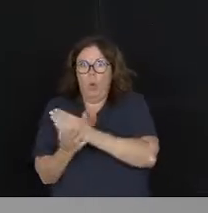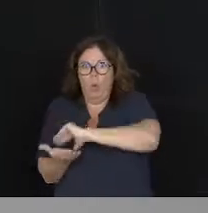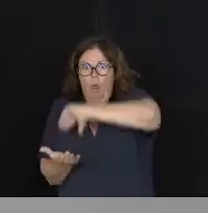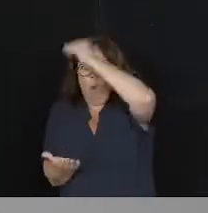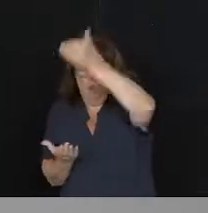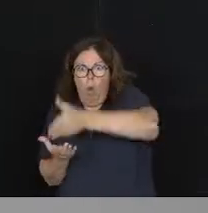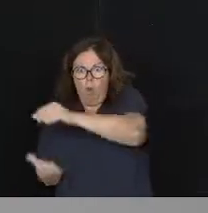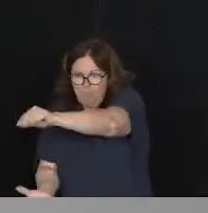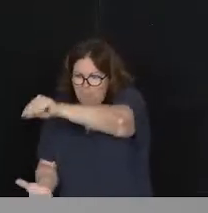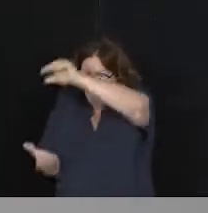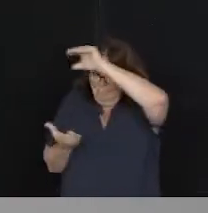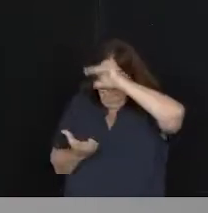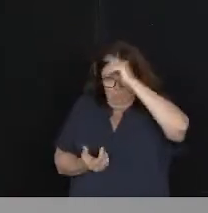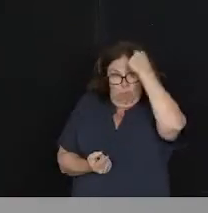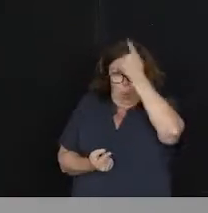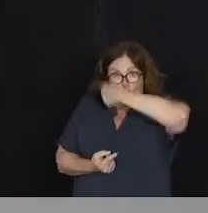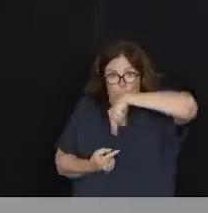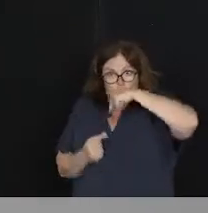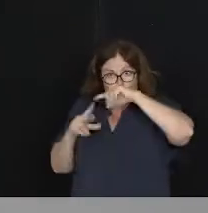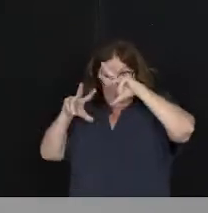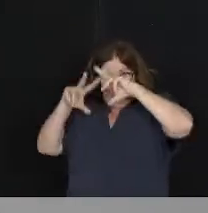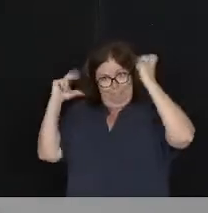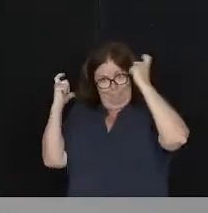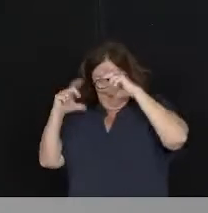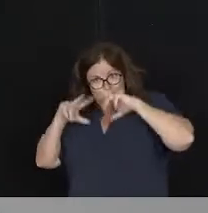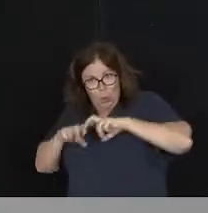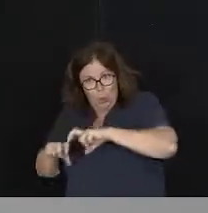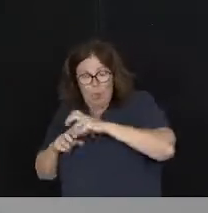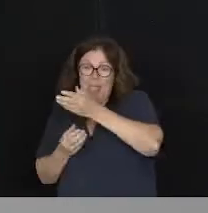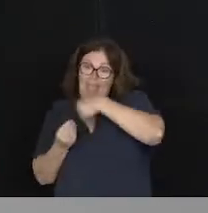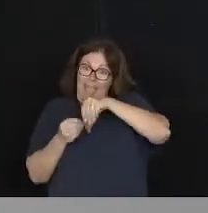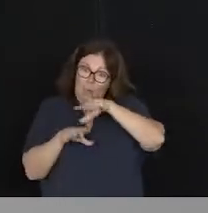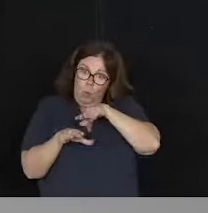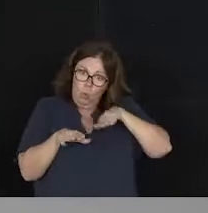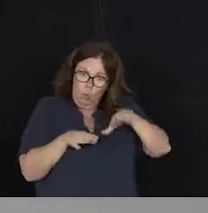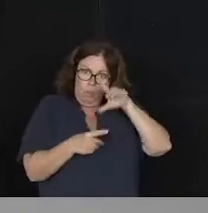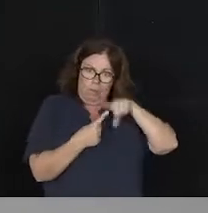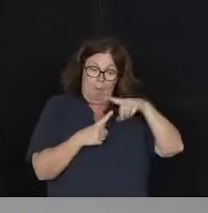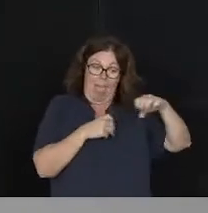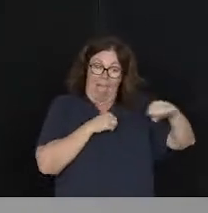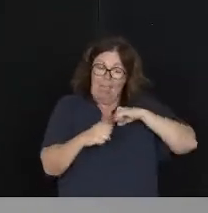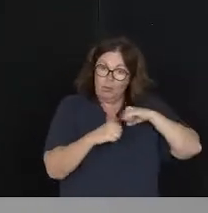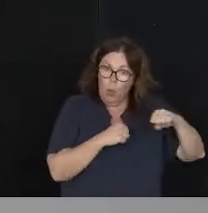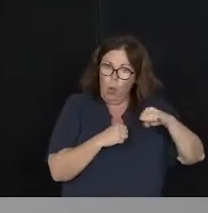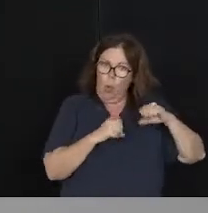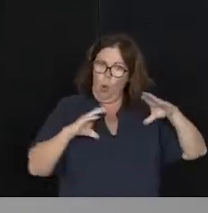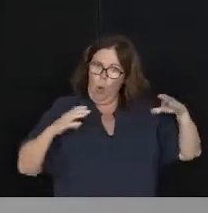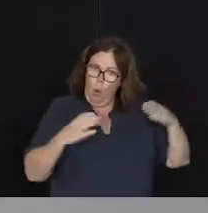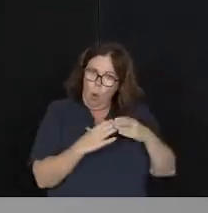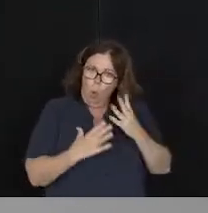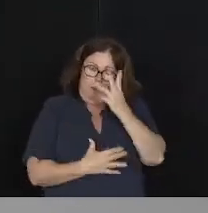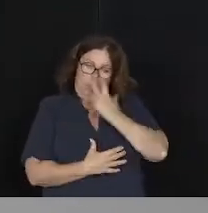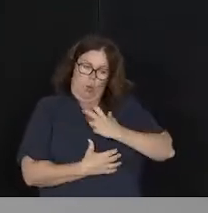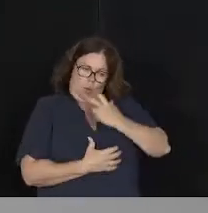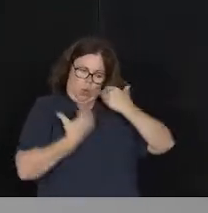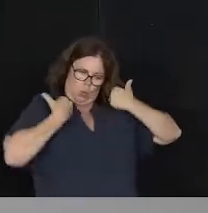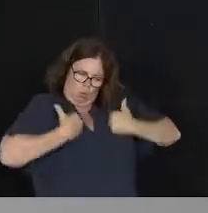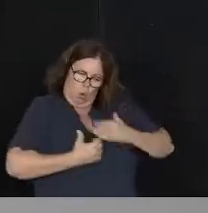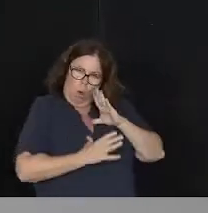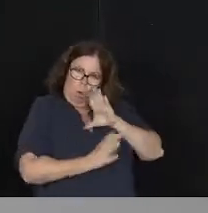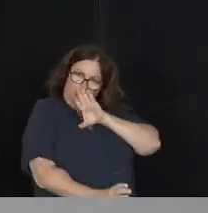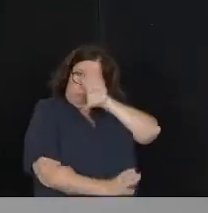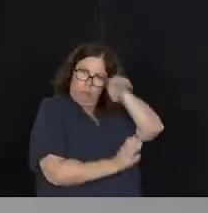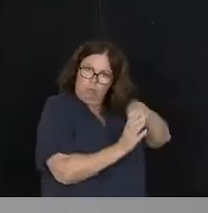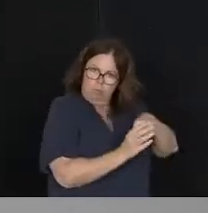un temps d'opportunité aussi en termes d'opportunité d'action pour les sociétés, les groupes, comme pour les individus. La